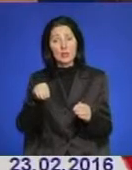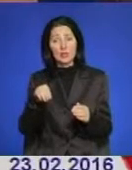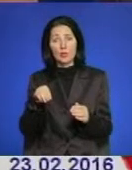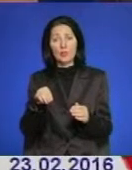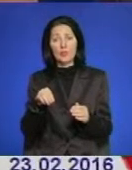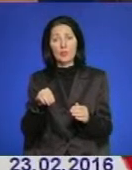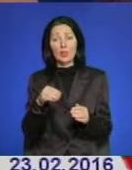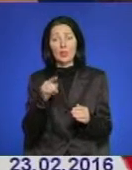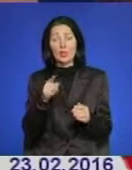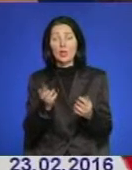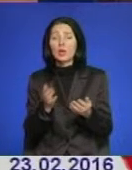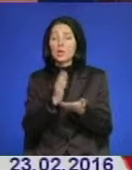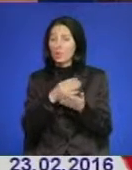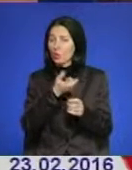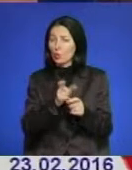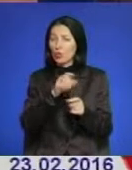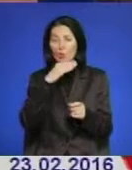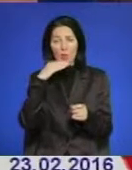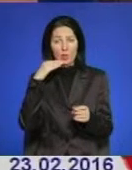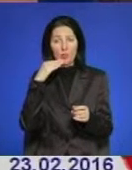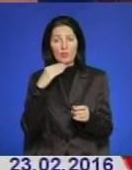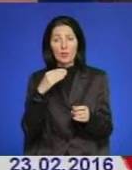500 тисяч, і їх назбиралося досить багато,